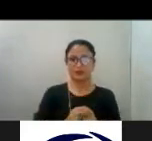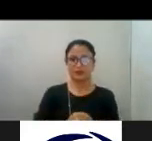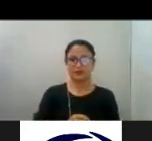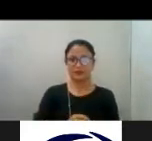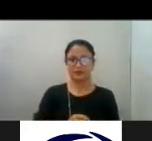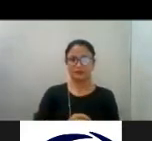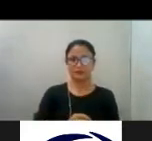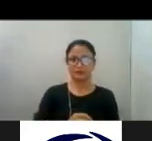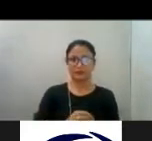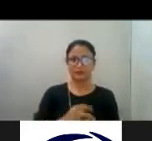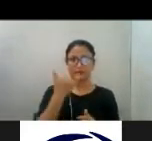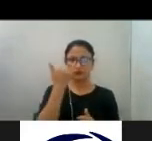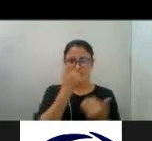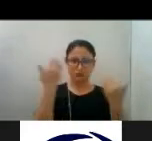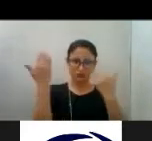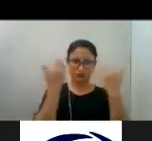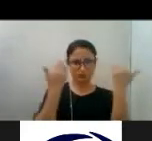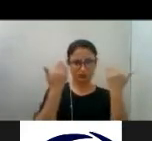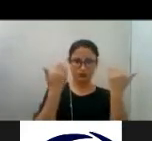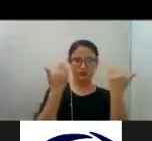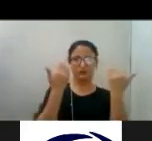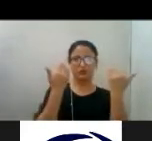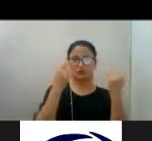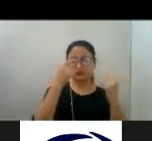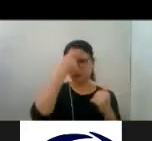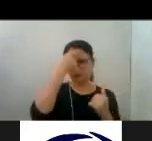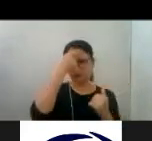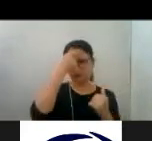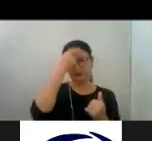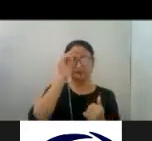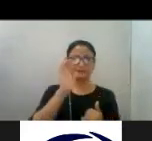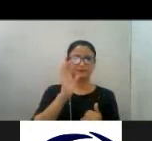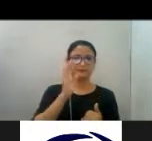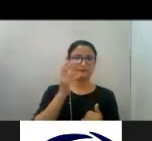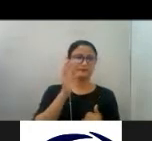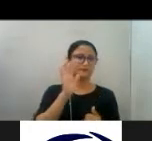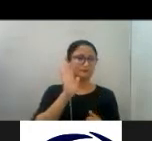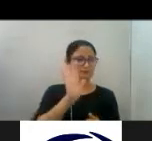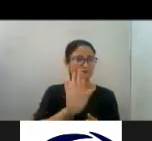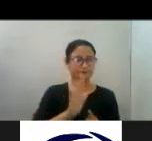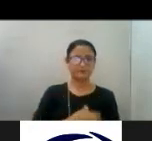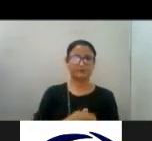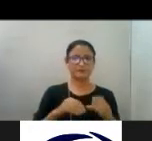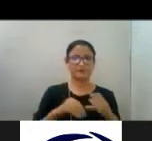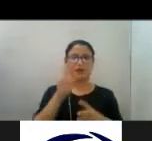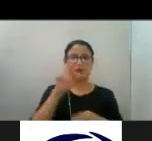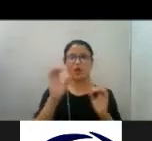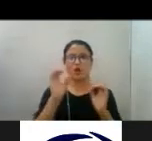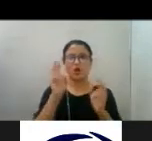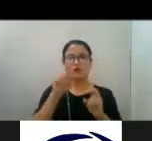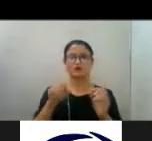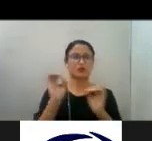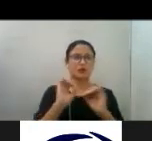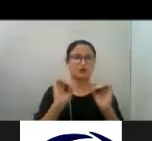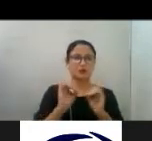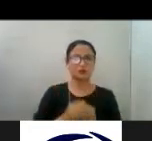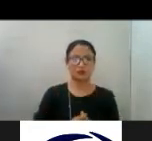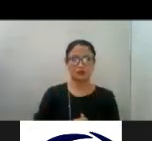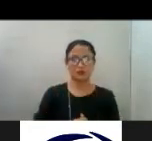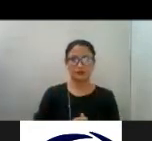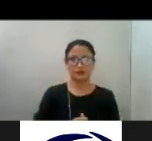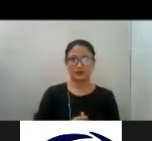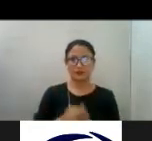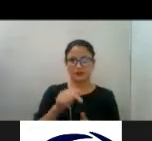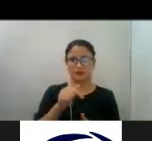यो जेन्डर बेस्ड भाइलेन्सको चाहिँ नि समस्याबाट बाहिर नआएको अवस्थामा, र